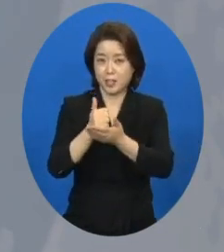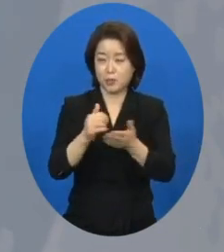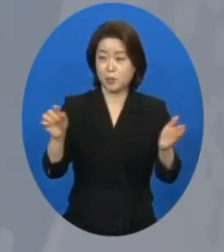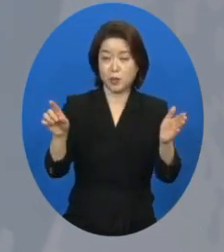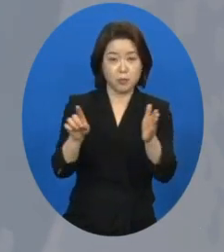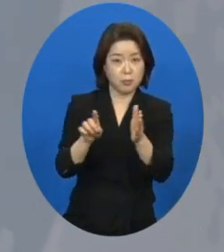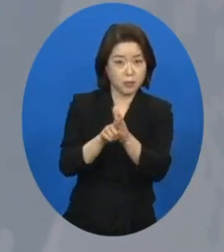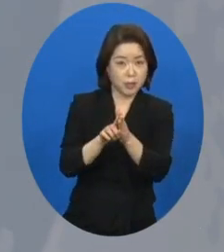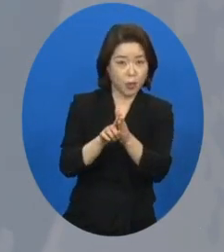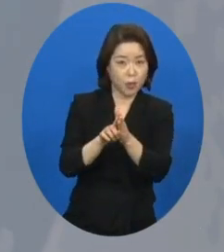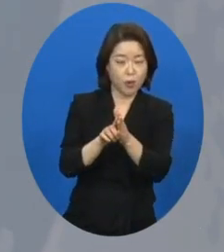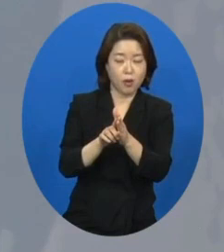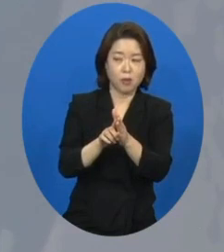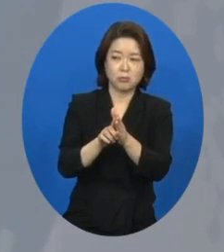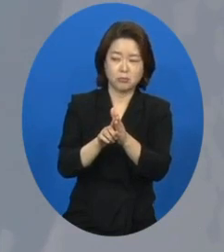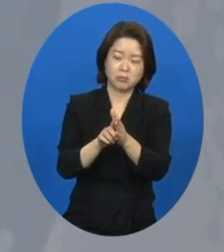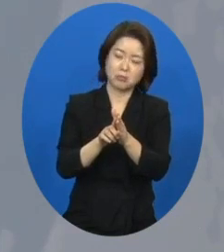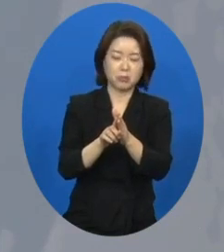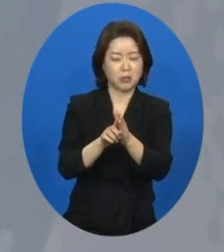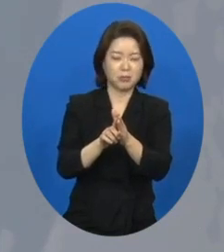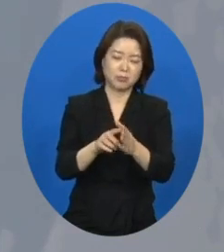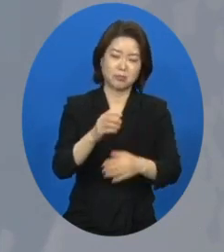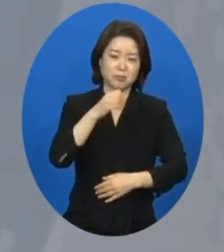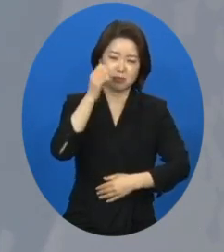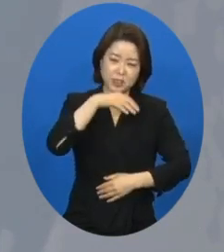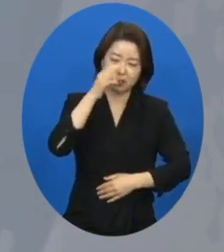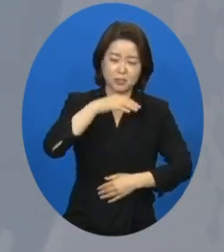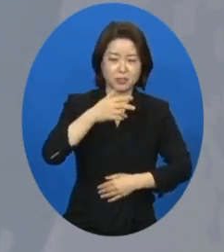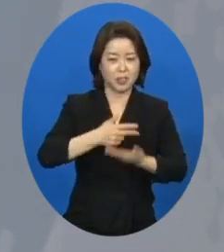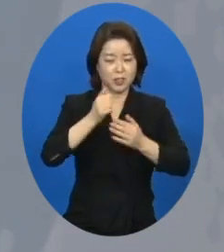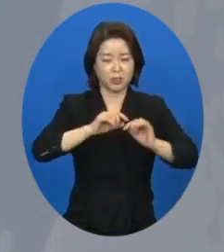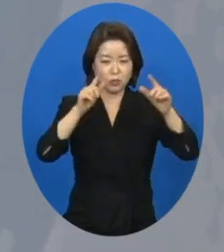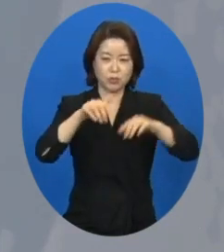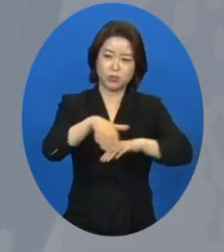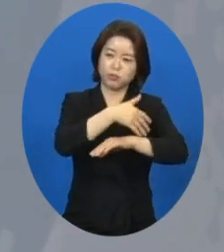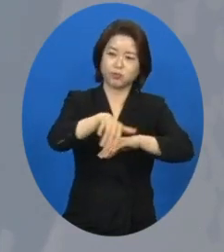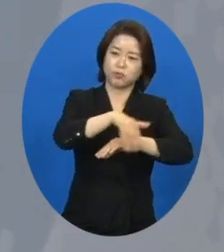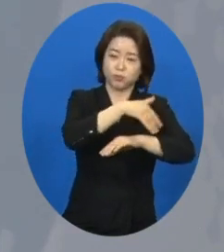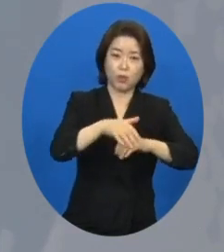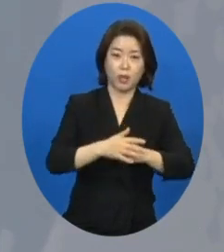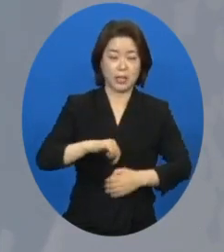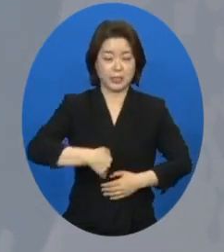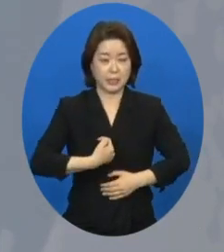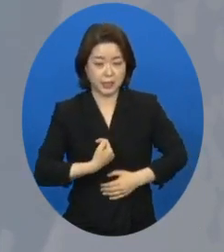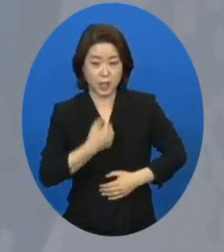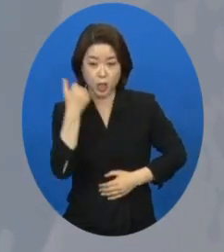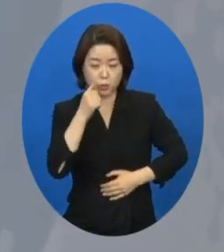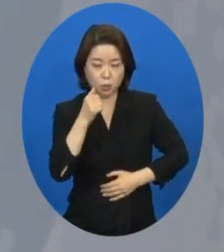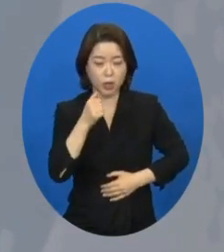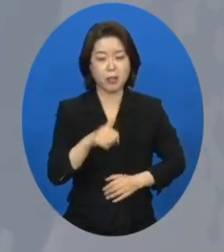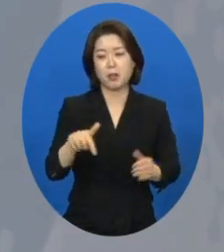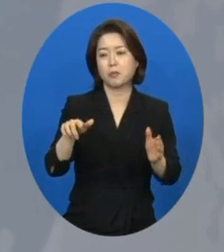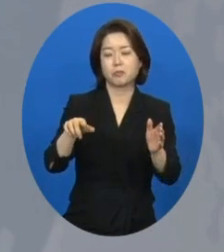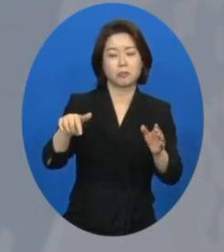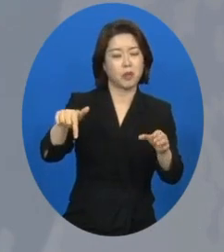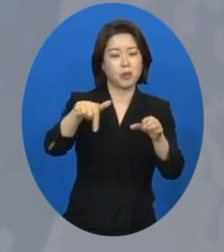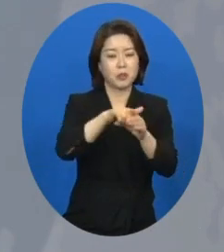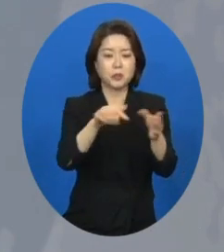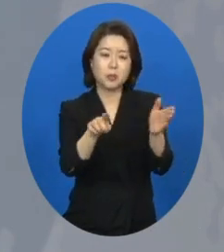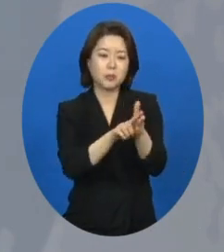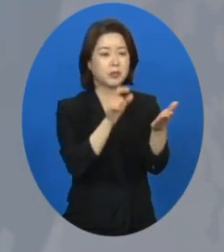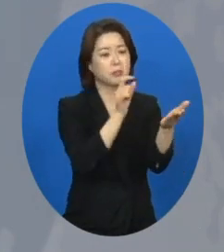믿어도 그다 주일에 교회나 왔다 갔다 하는 정도, 이력서에 자기소개서에 기독교 신앙이라고 이렇게 쓰는